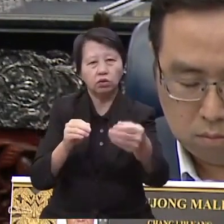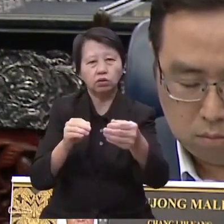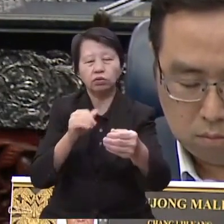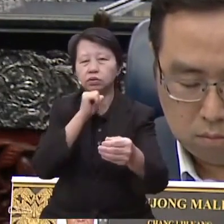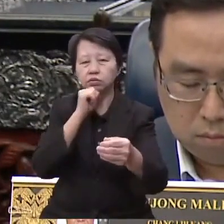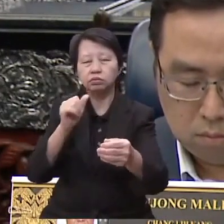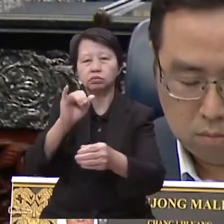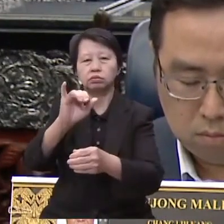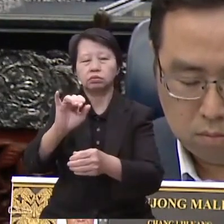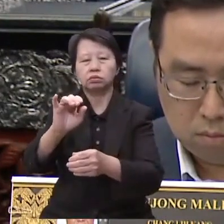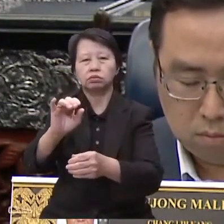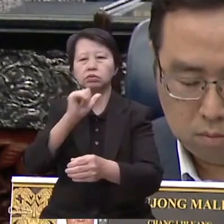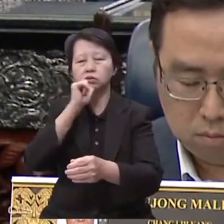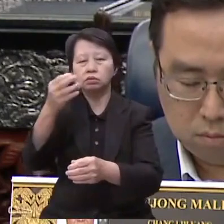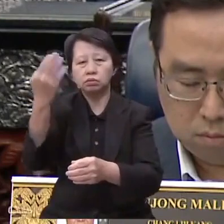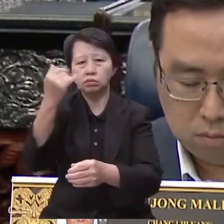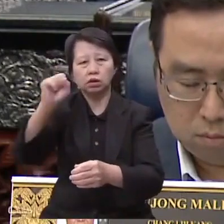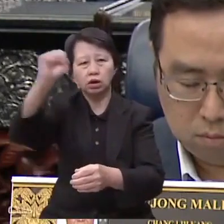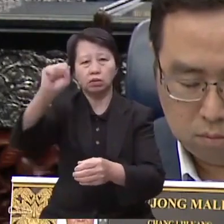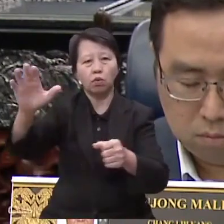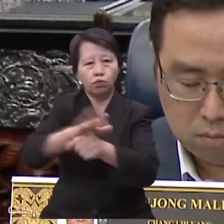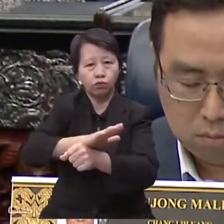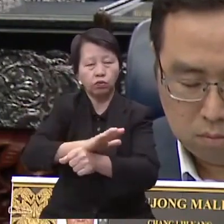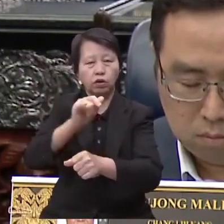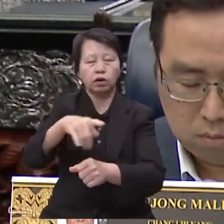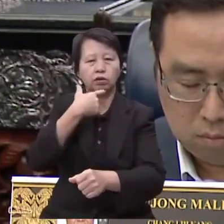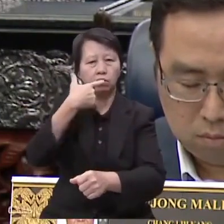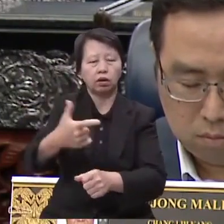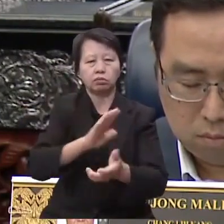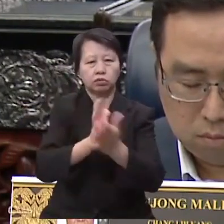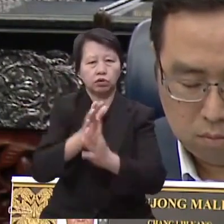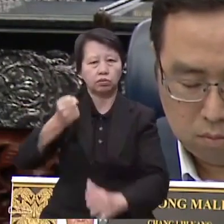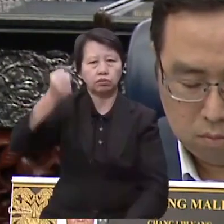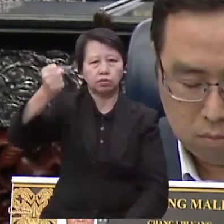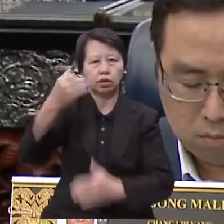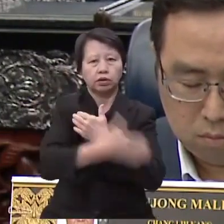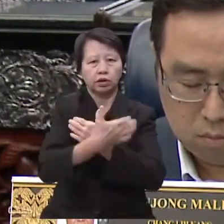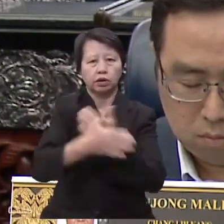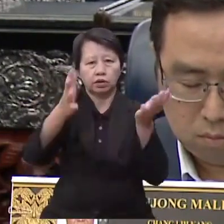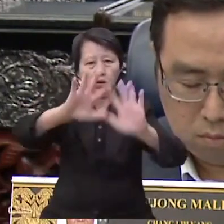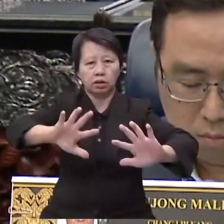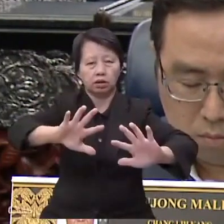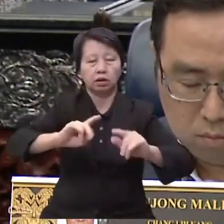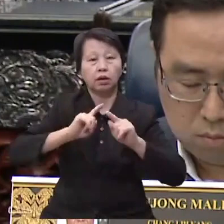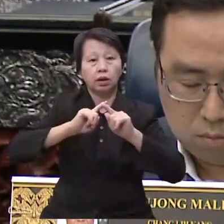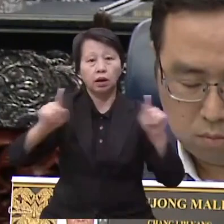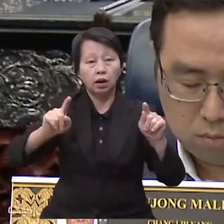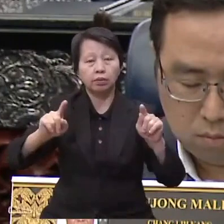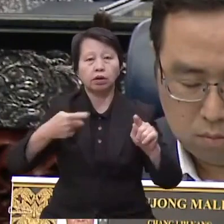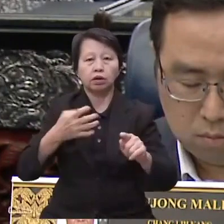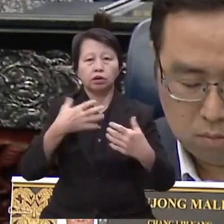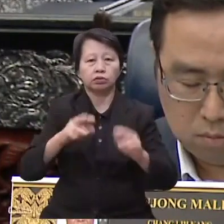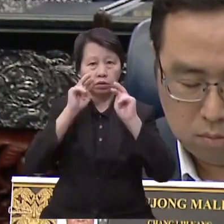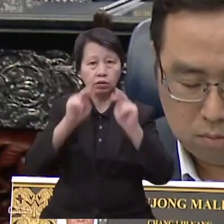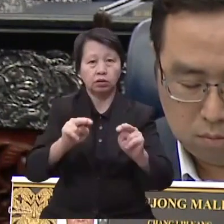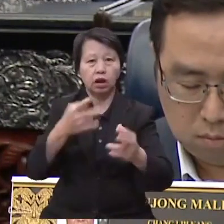nonintervention ataupun kedaulatan mutlak yang selama ini menjadi pegangan negara-negara ASEAN tetap tapi ya kita telah